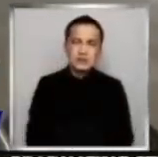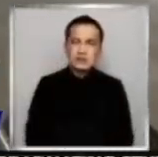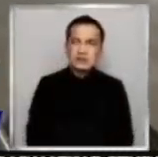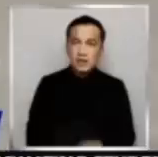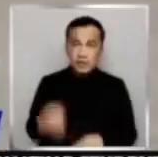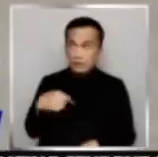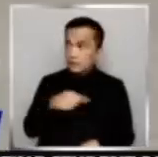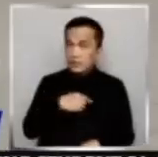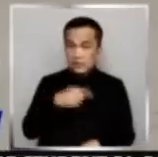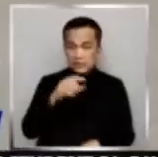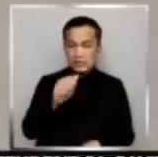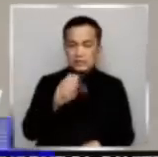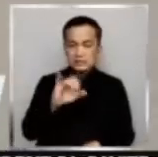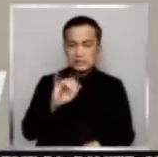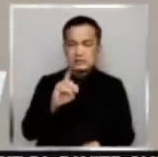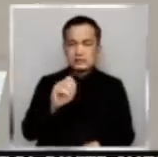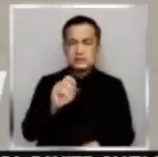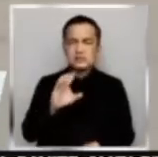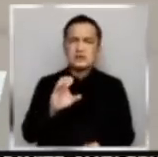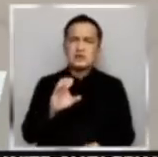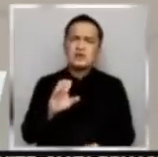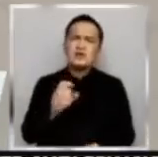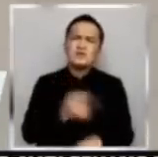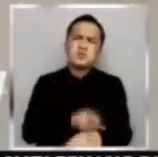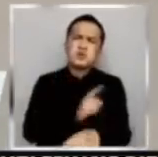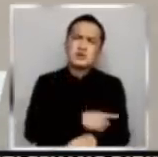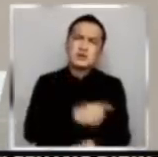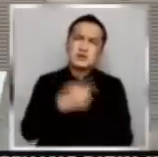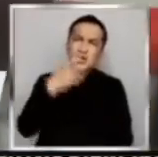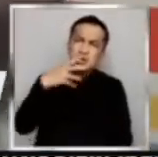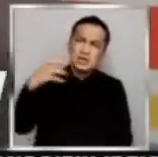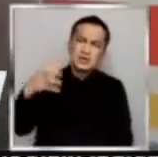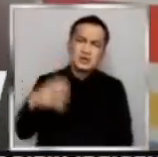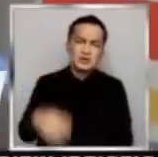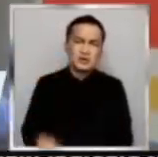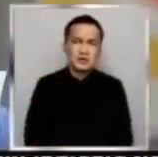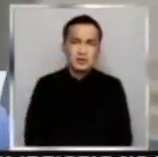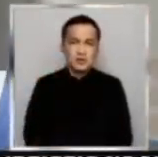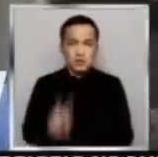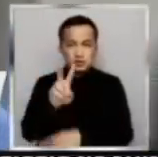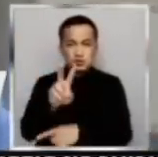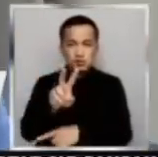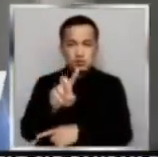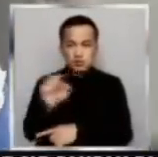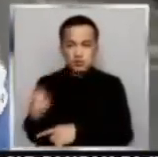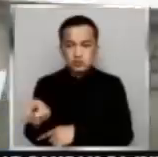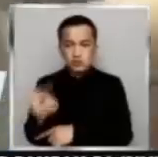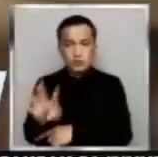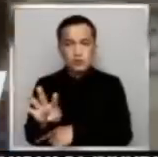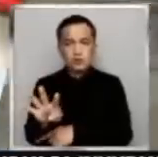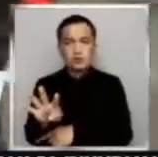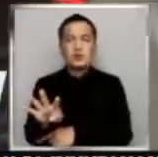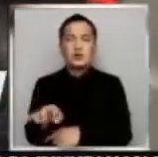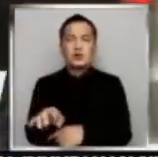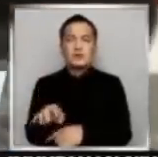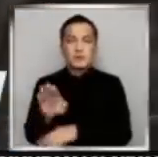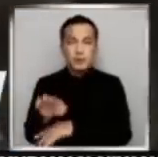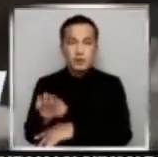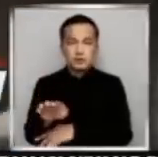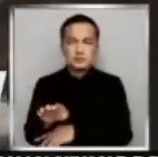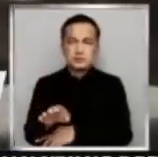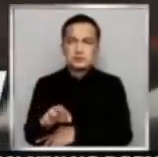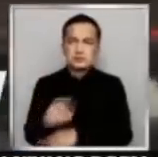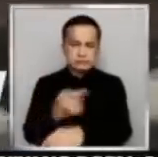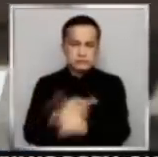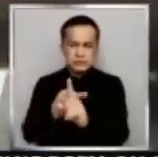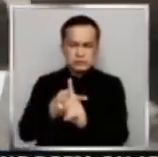init po. Lalo po pag 2 p.m. to 4, yun po. Yun po kasi yung talagang tingkad ng init dito. Bilang tao